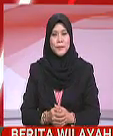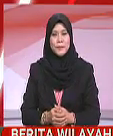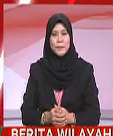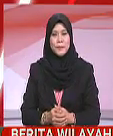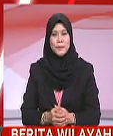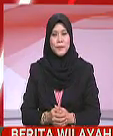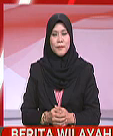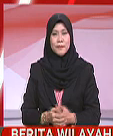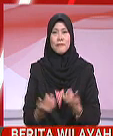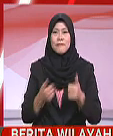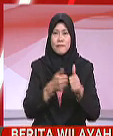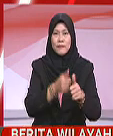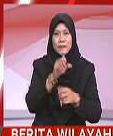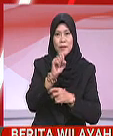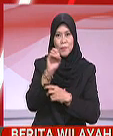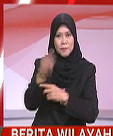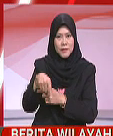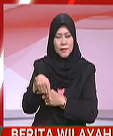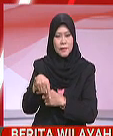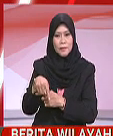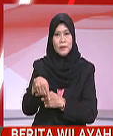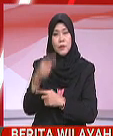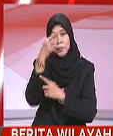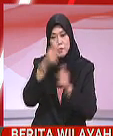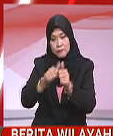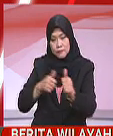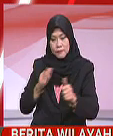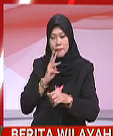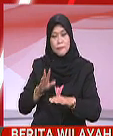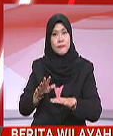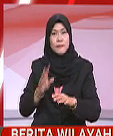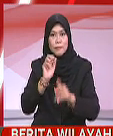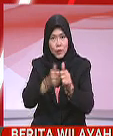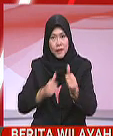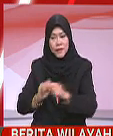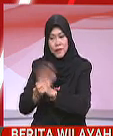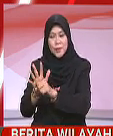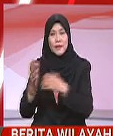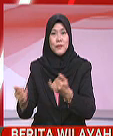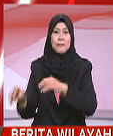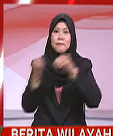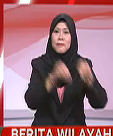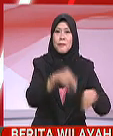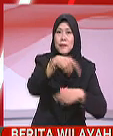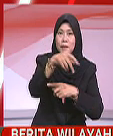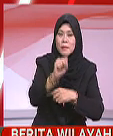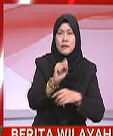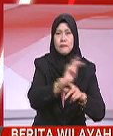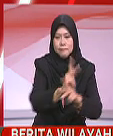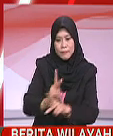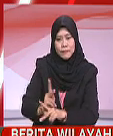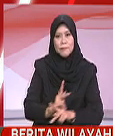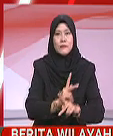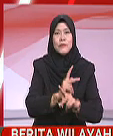Baik, dalam pada itu, pematuhan prosedur operasi standar SOP pencegahan COVID-19 di Pusat Pembinaan Sementara PPS terus diberi